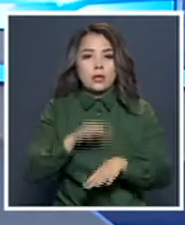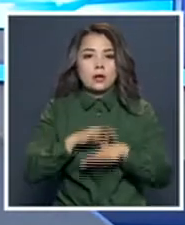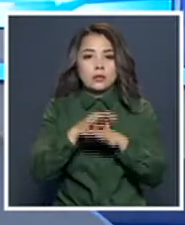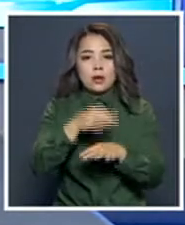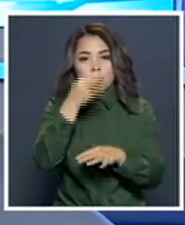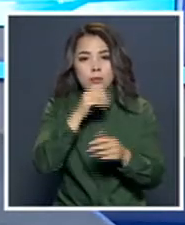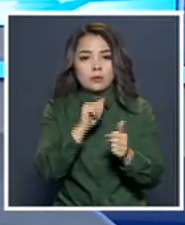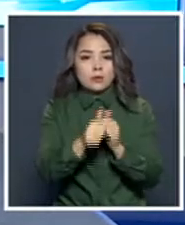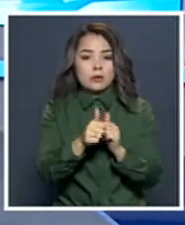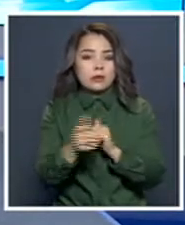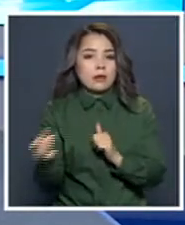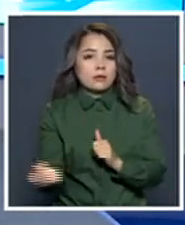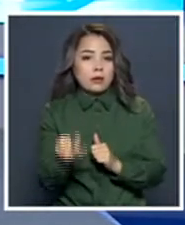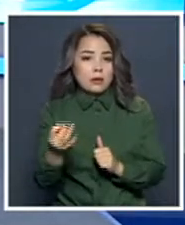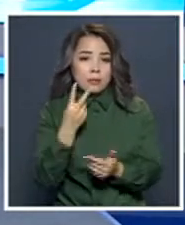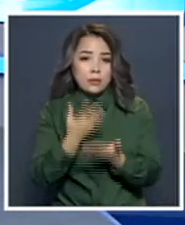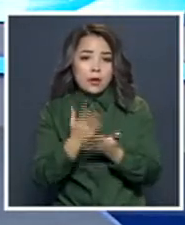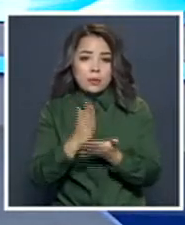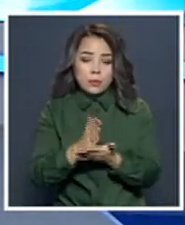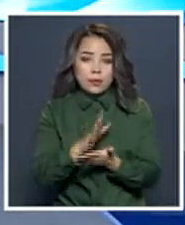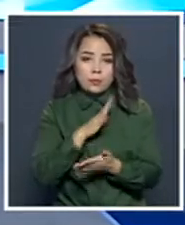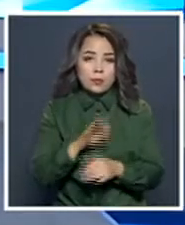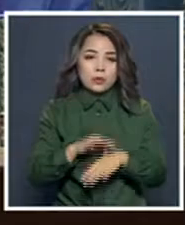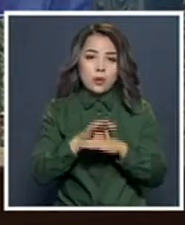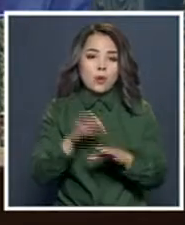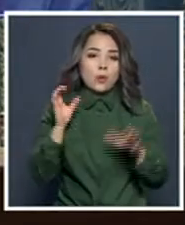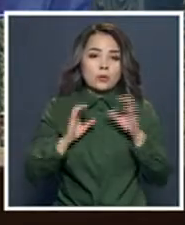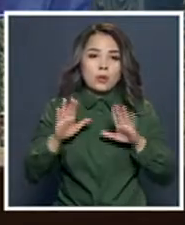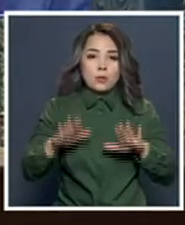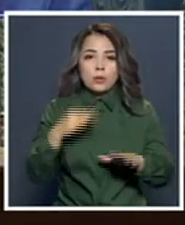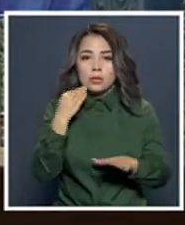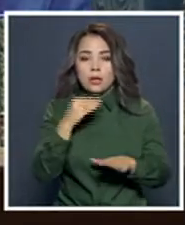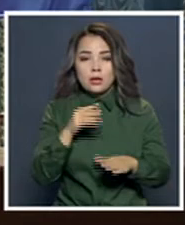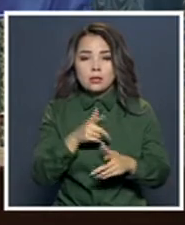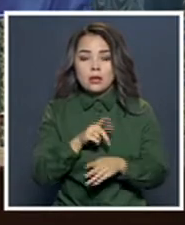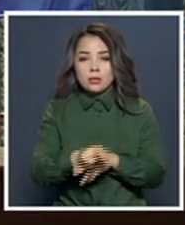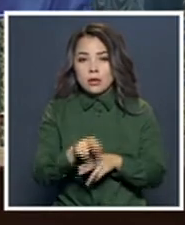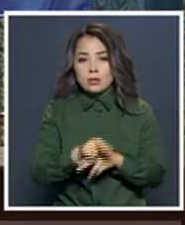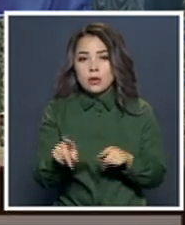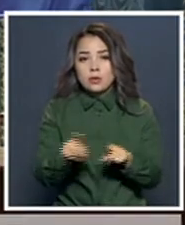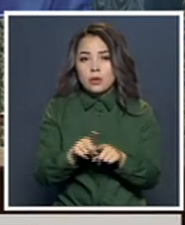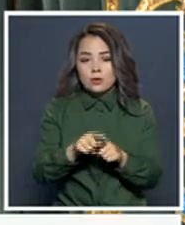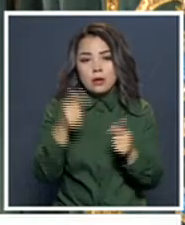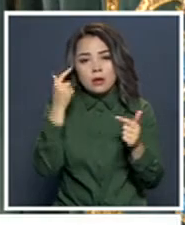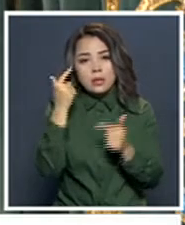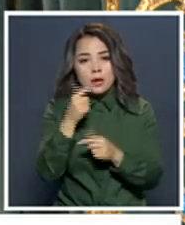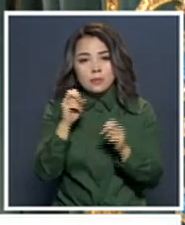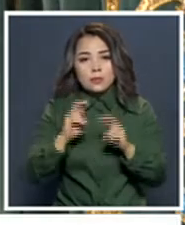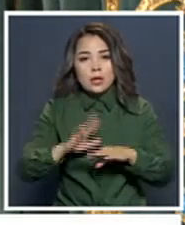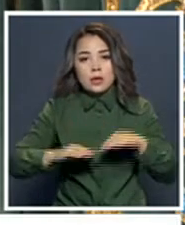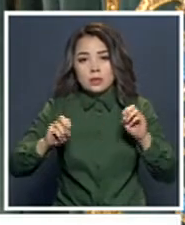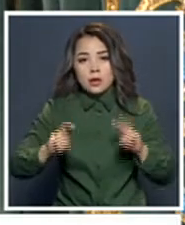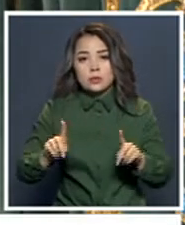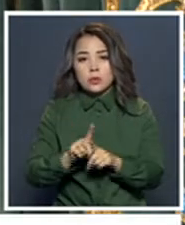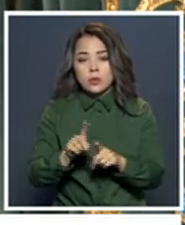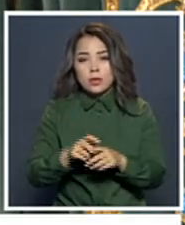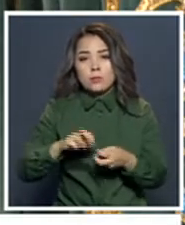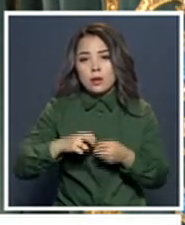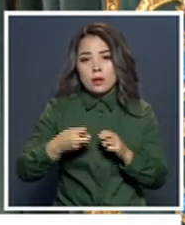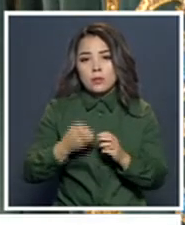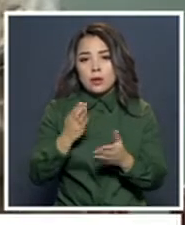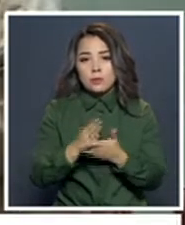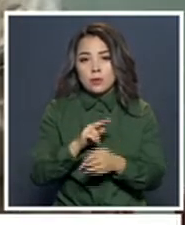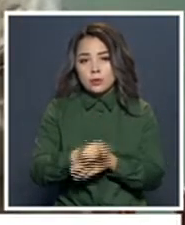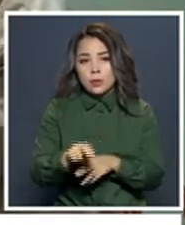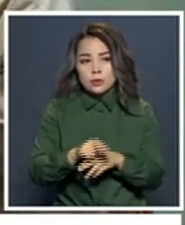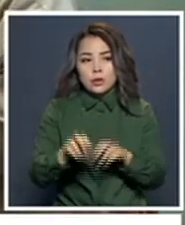модернизациялау мәселелерін талқылады. Өйткені жоғары оқу орындарына сапалы маман даярлау осы маман елдердің барлығына ортақ проблема. Қазір